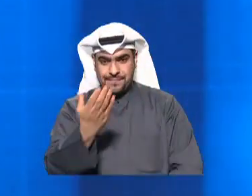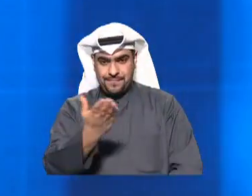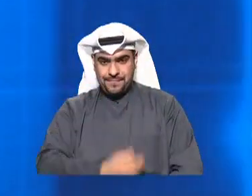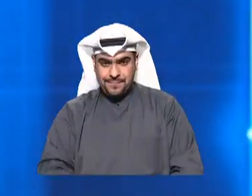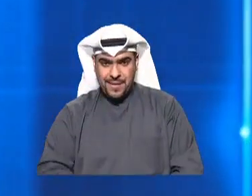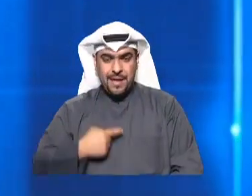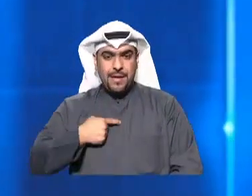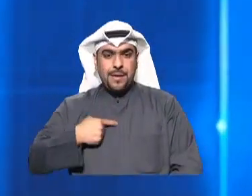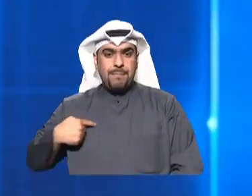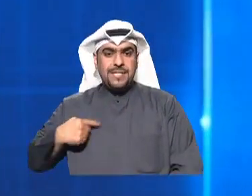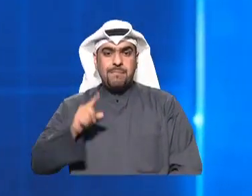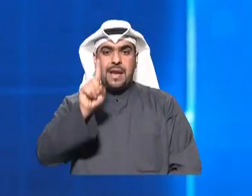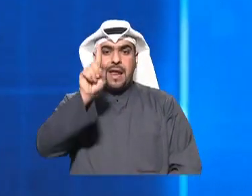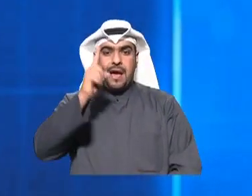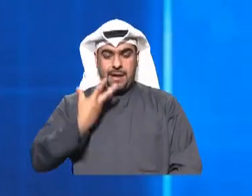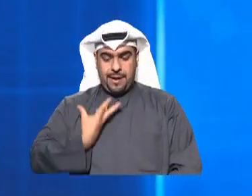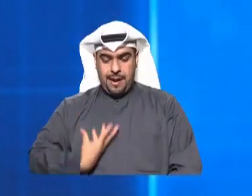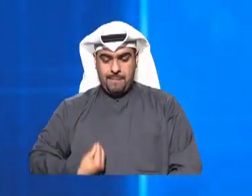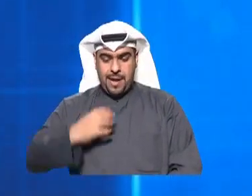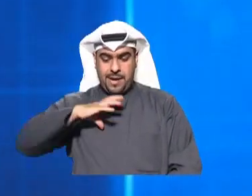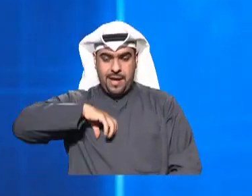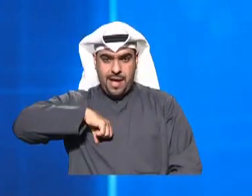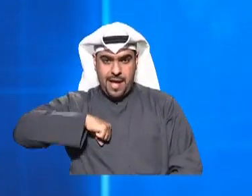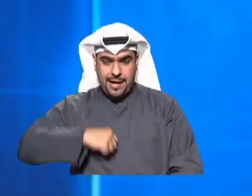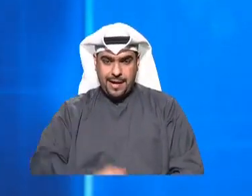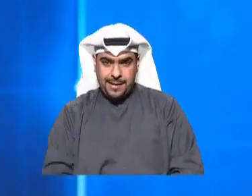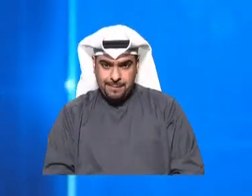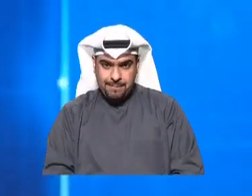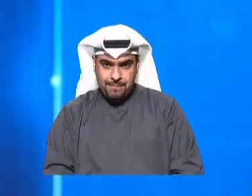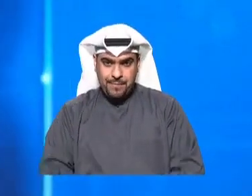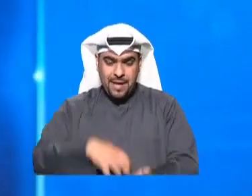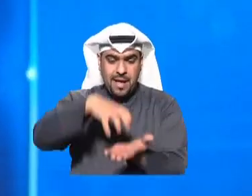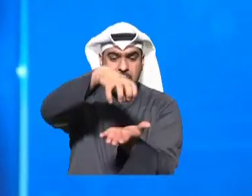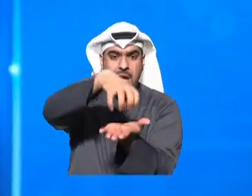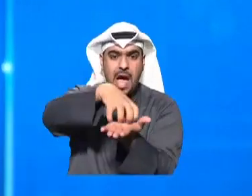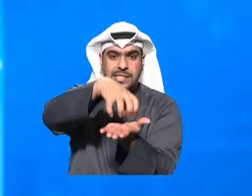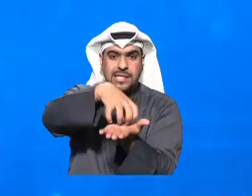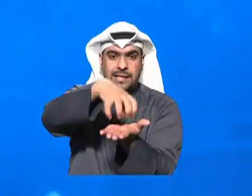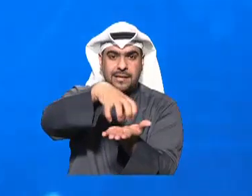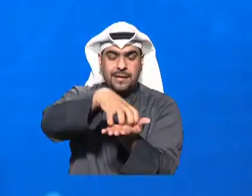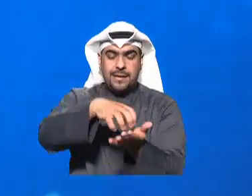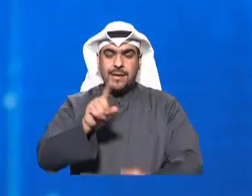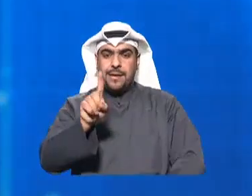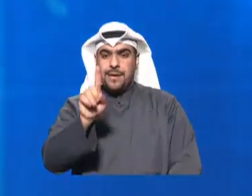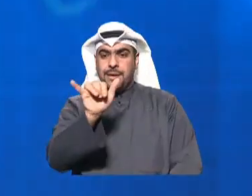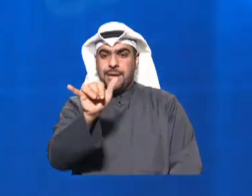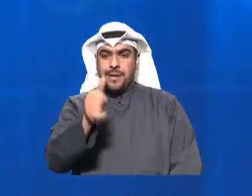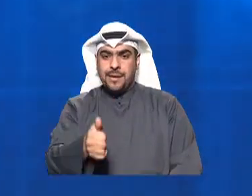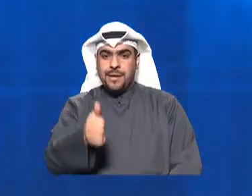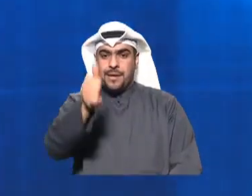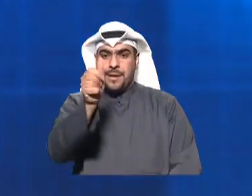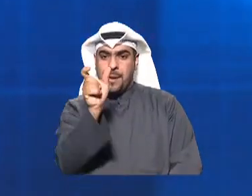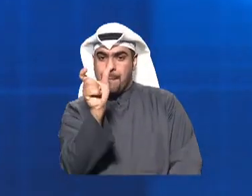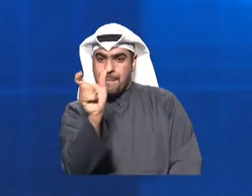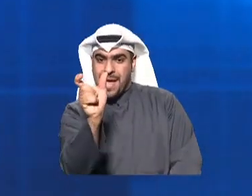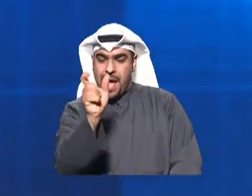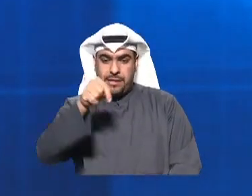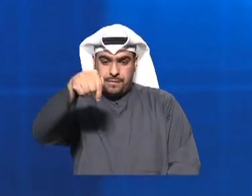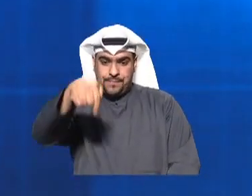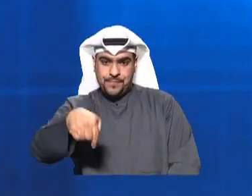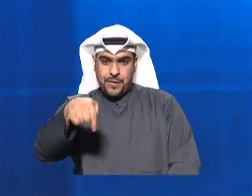بسم الله الرحمن الرحيم. احتفل في قصر بيان صباح اليوم بتسلم حضرة صاحب السمو أمير